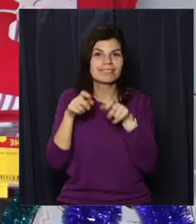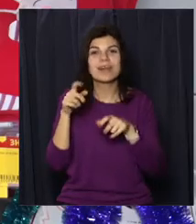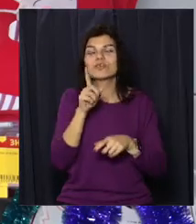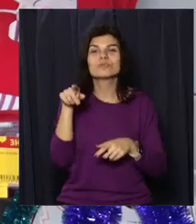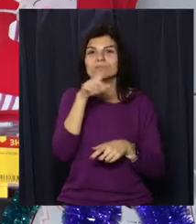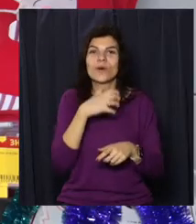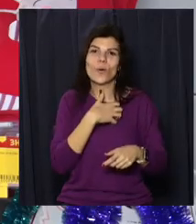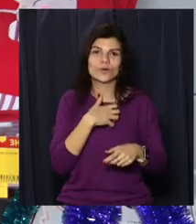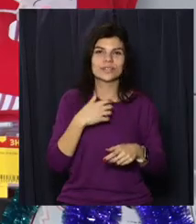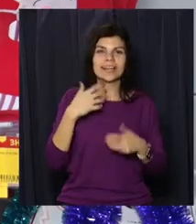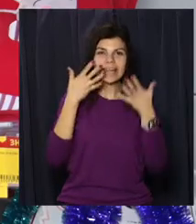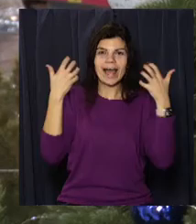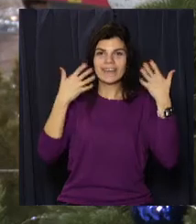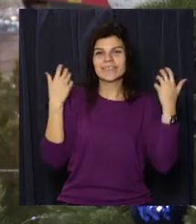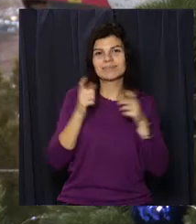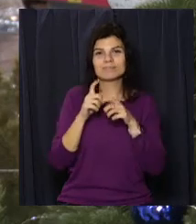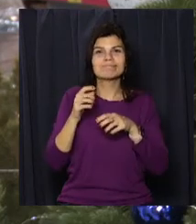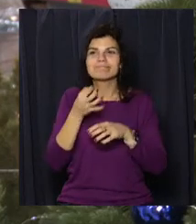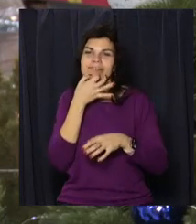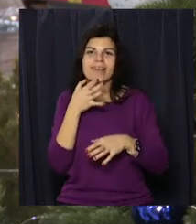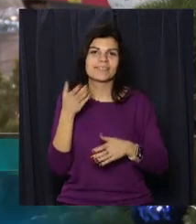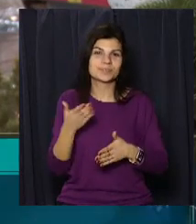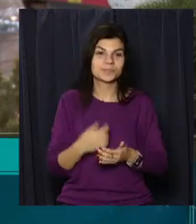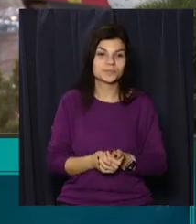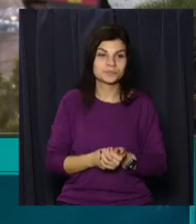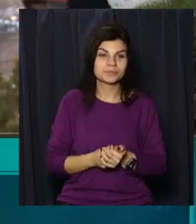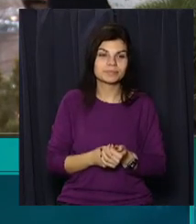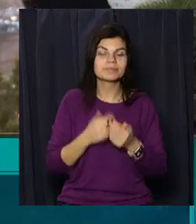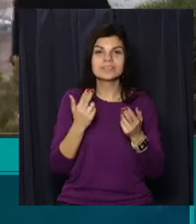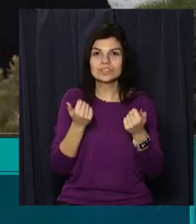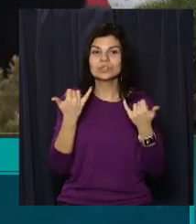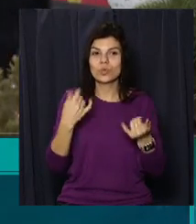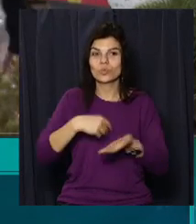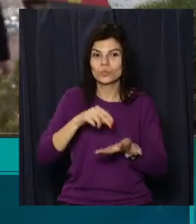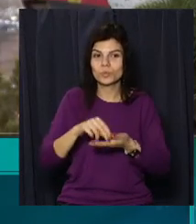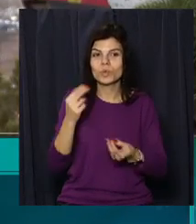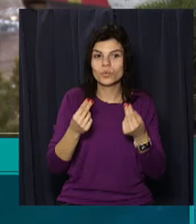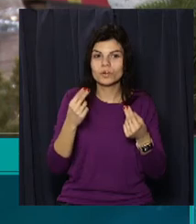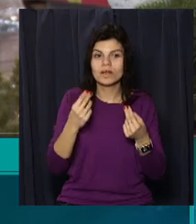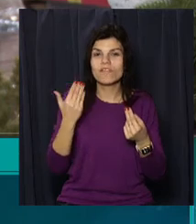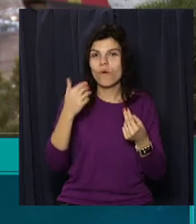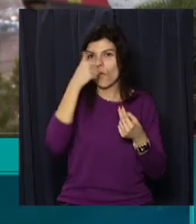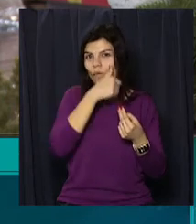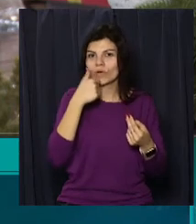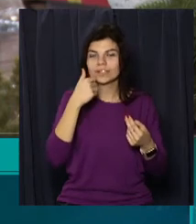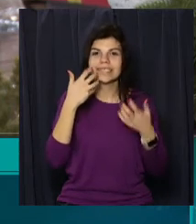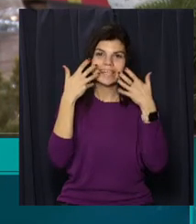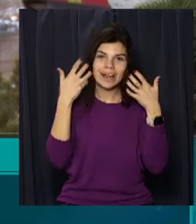смугастого у 2022-му. Сейчас в приоритете, конечно, у покупателей игрушки с символом года. Потом идут